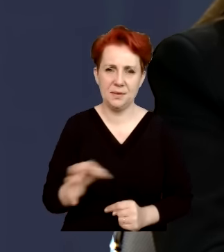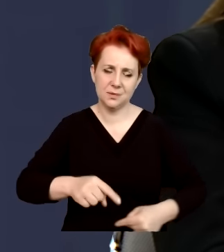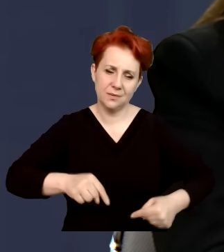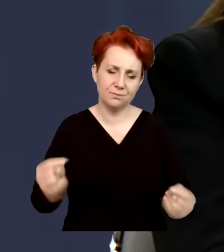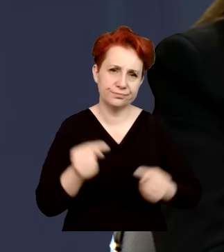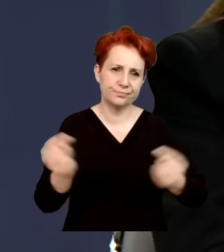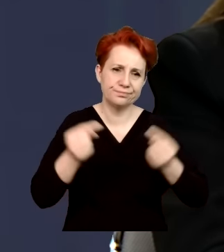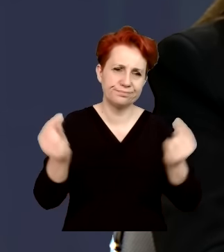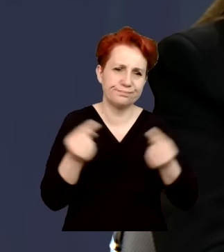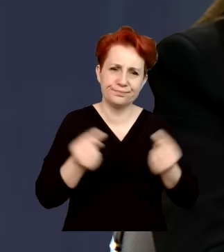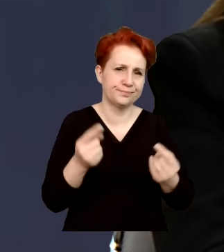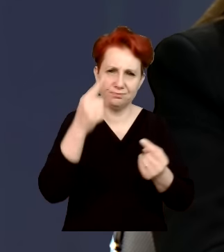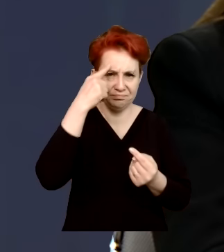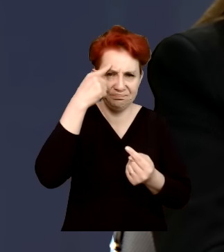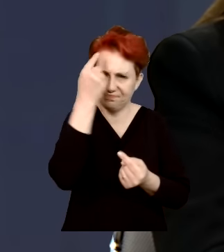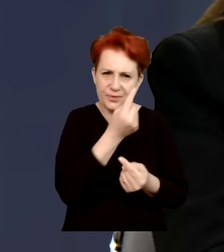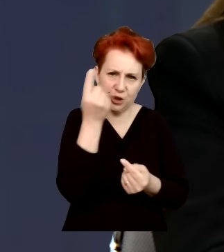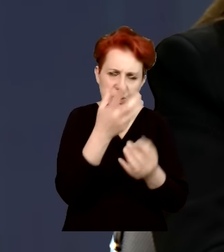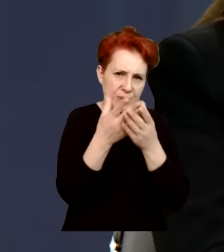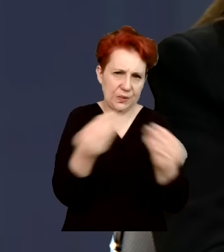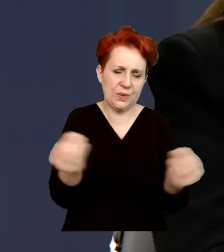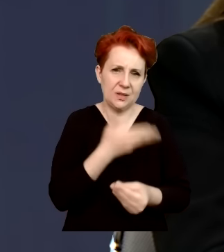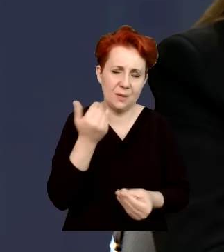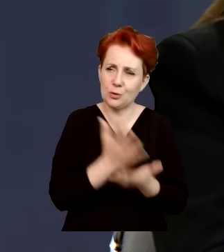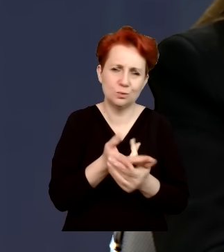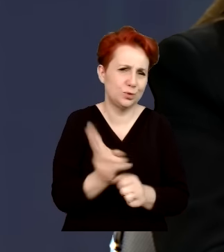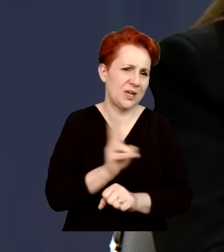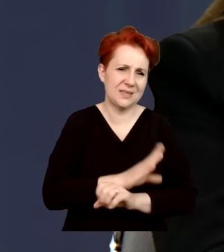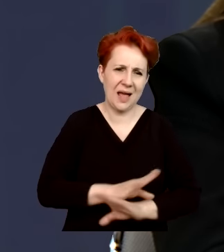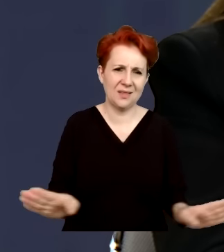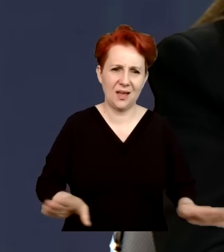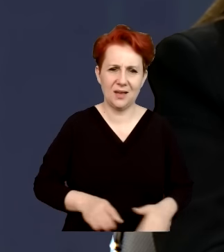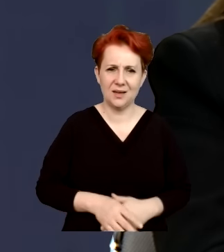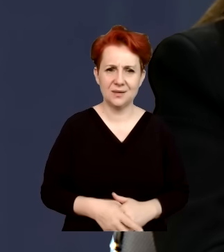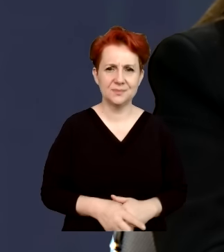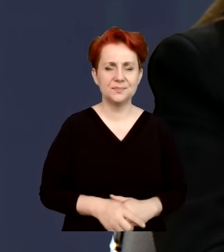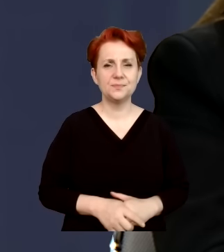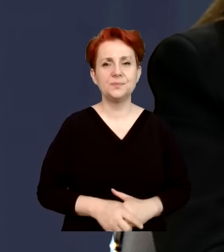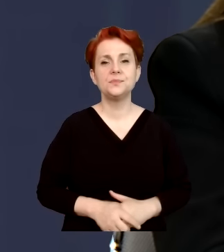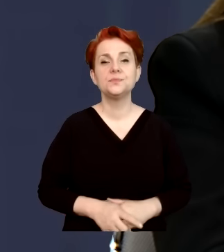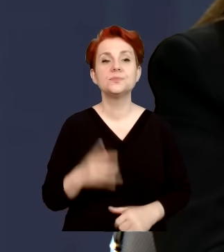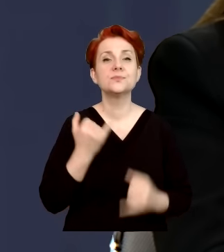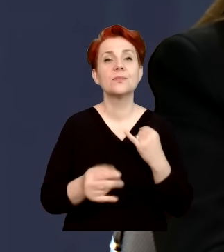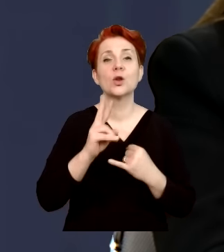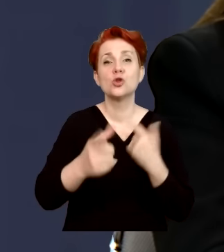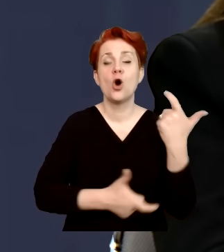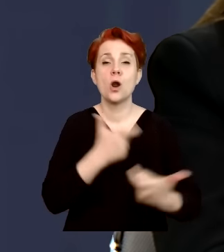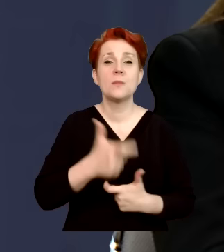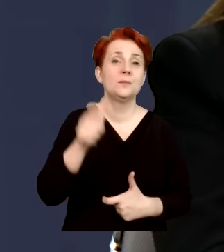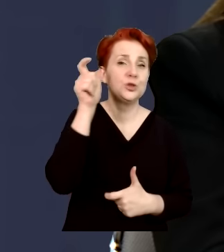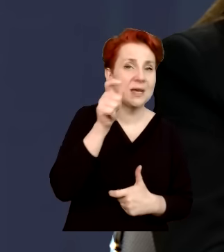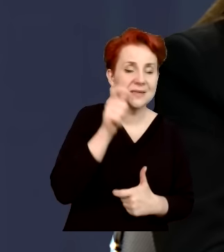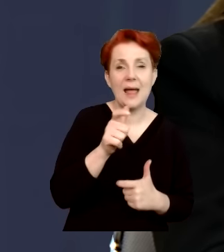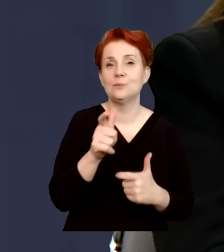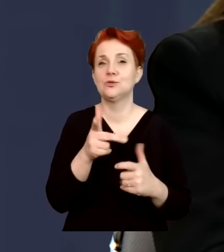tutaj jest sytuacja taka, że po prostu przesadza się. Po prostu jest przesada. Totalna przesada. Jeśli ktoś popełni jakieś przestępstwa, nadużycia, należy